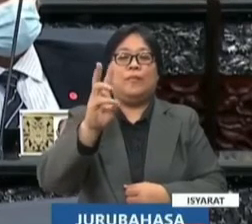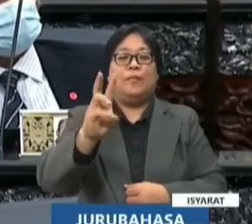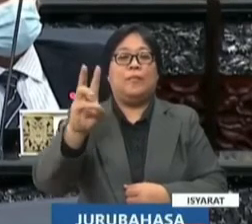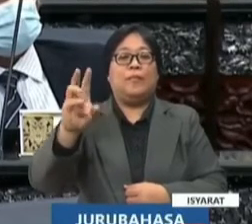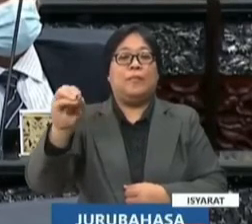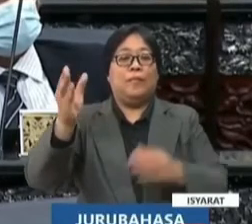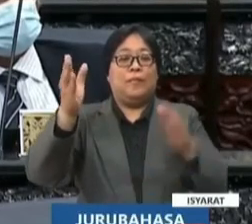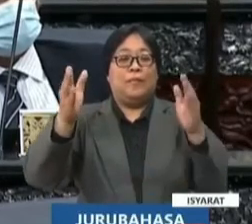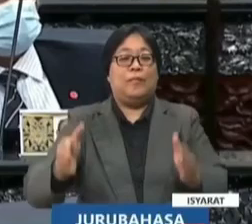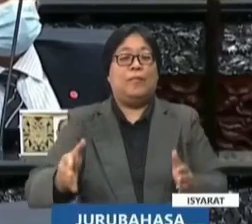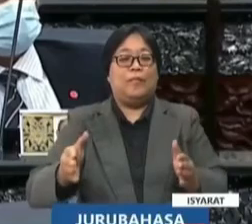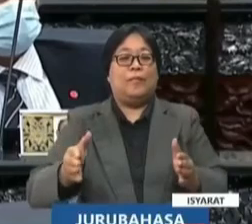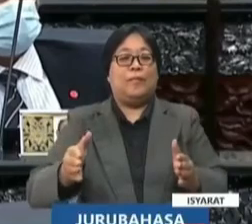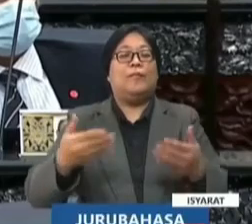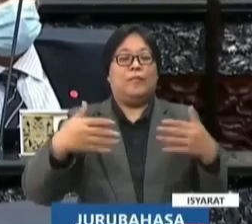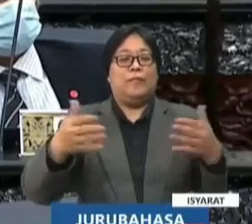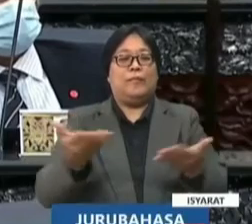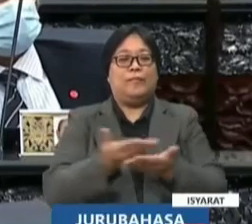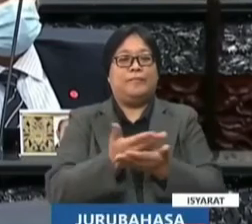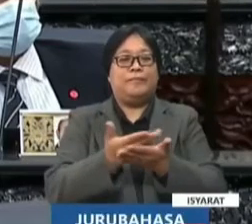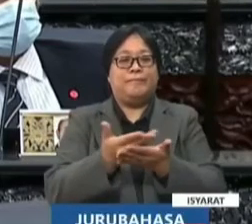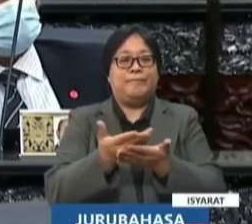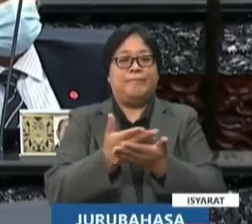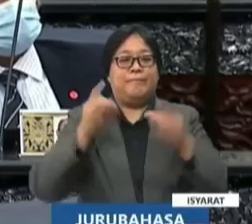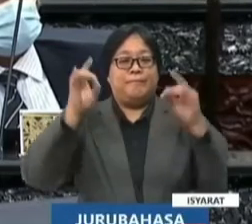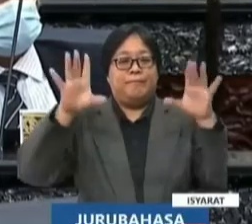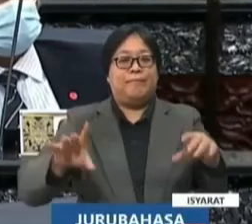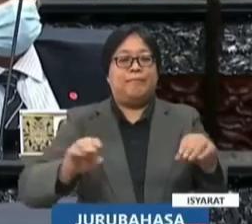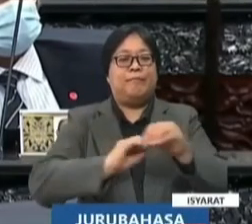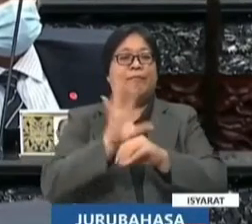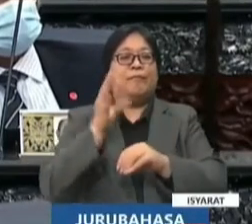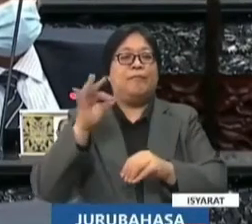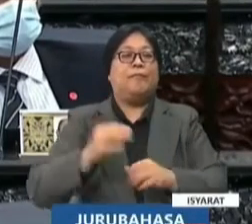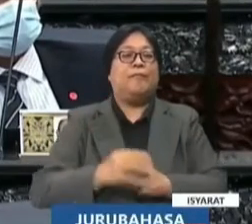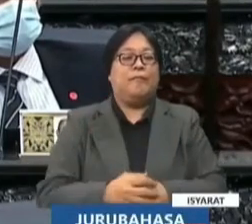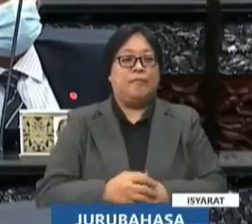237,660 banduan telah menjalani saringan COVID-19. Data bagi